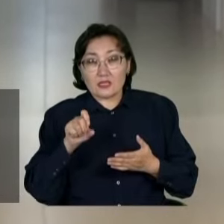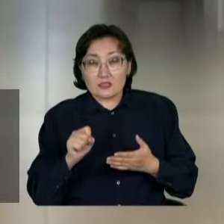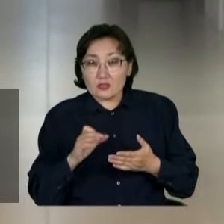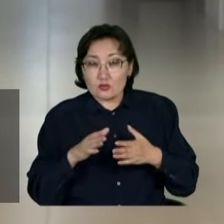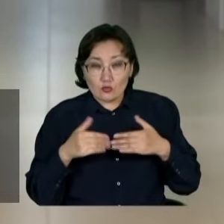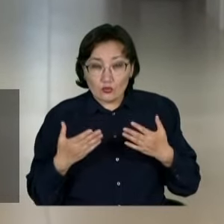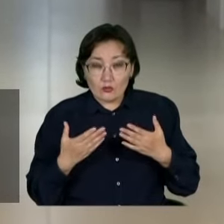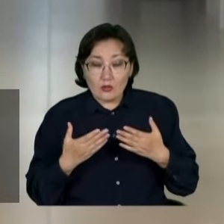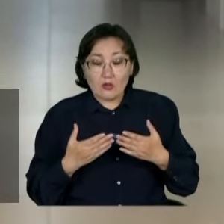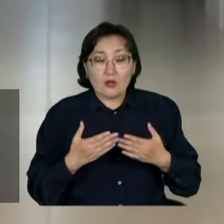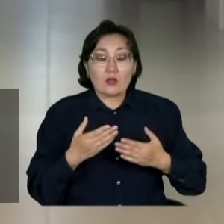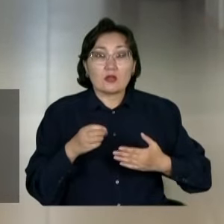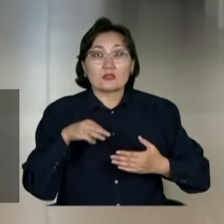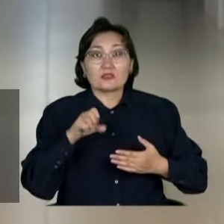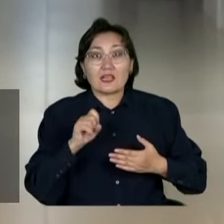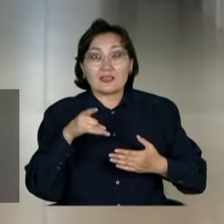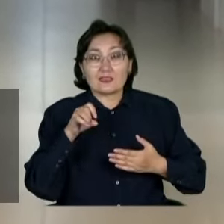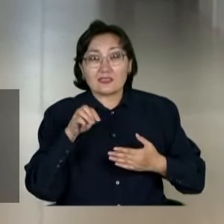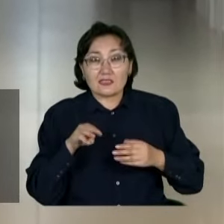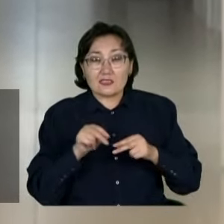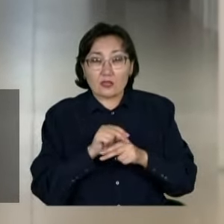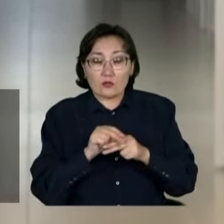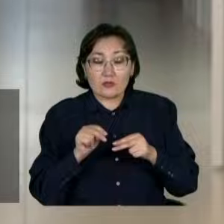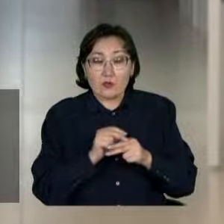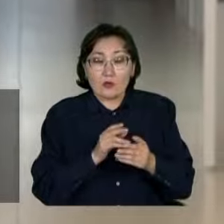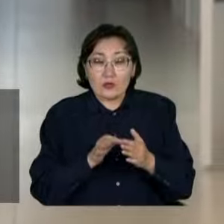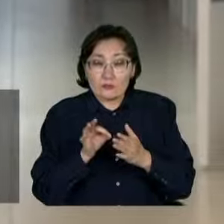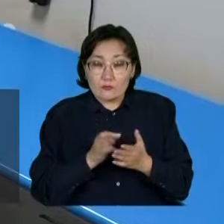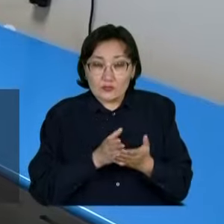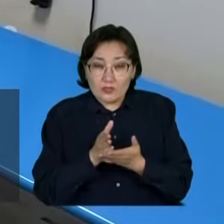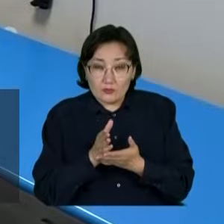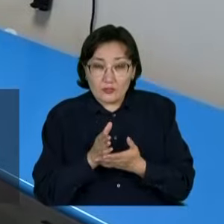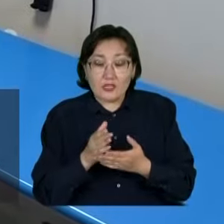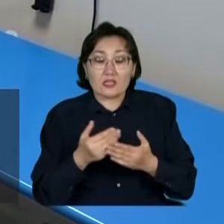алады. Таргетін терапия деген сөз, ол уже целенаправленный профилактика ретінде берілетін ем.